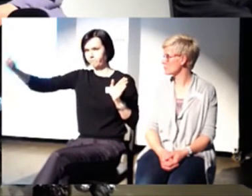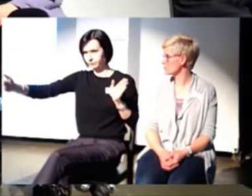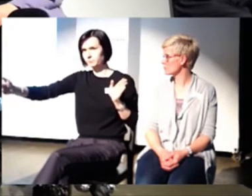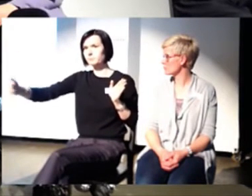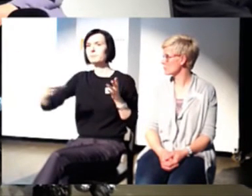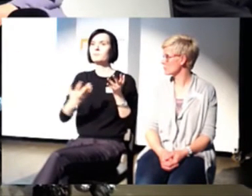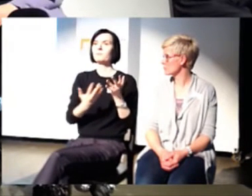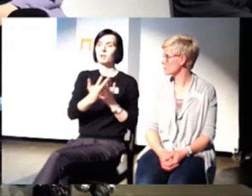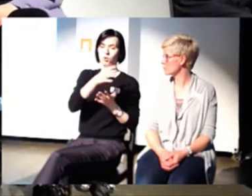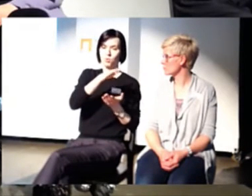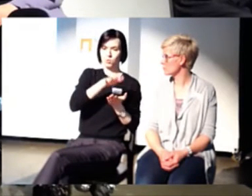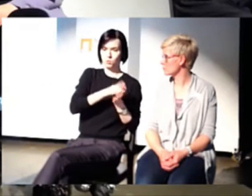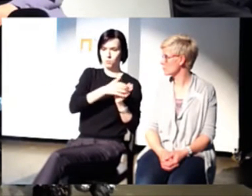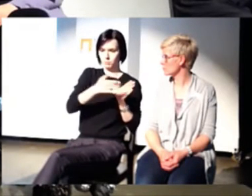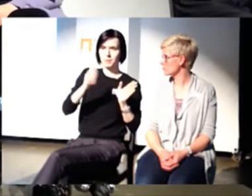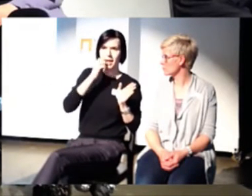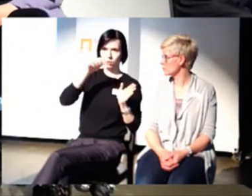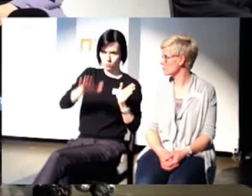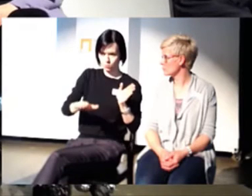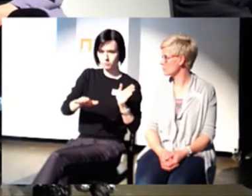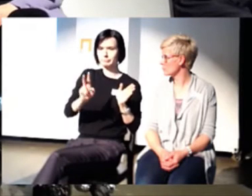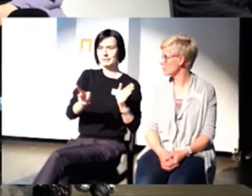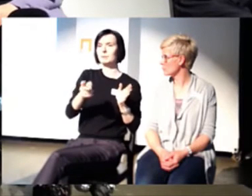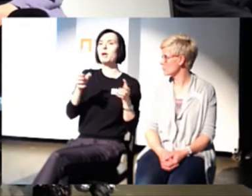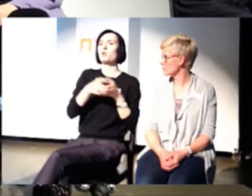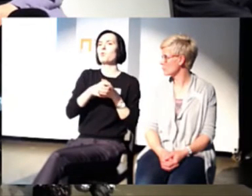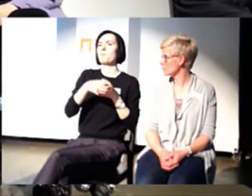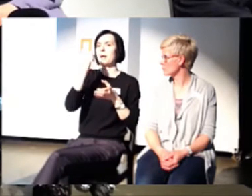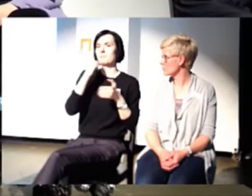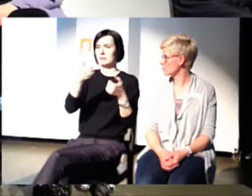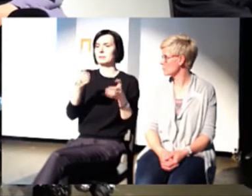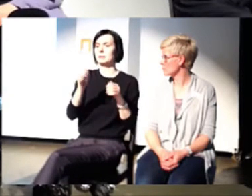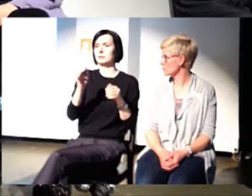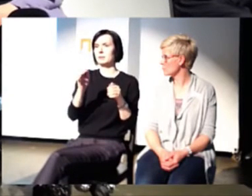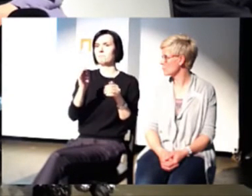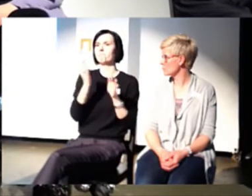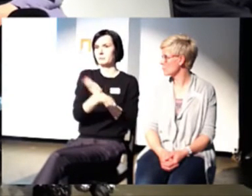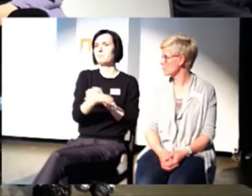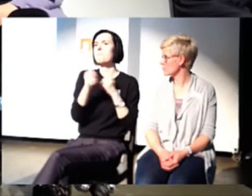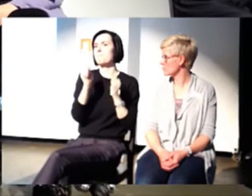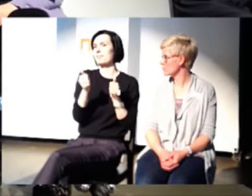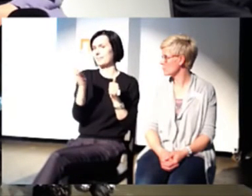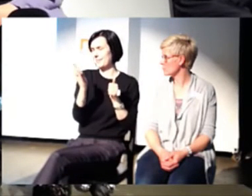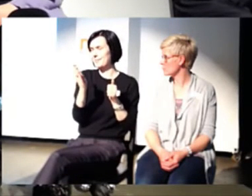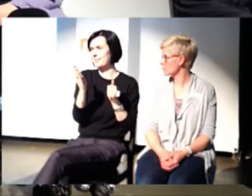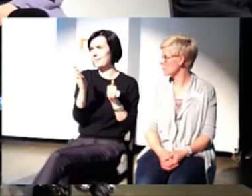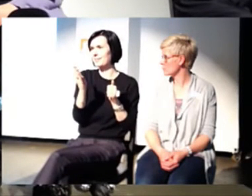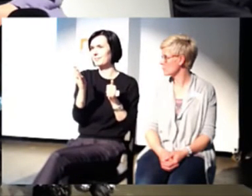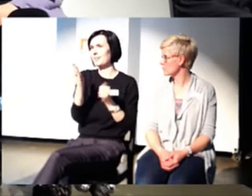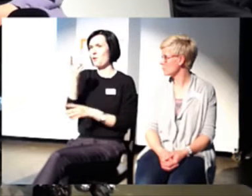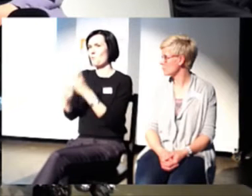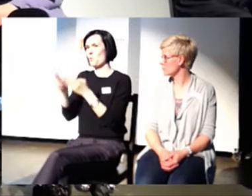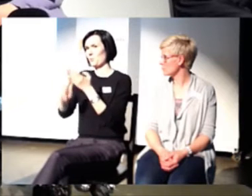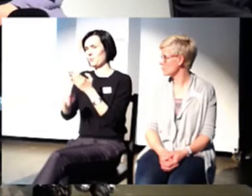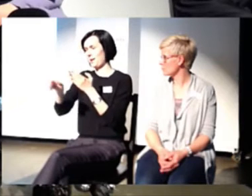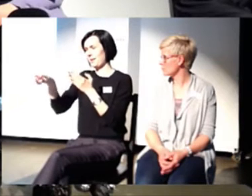ovat ryhmäresidenssit. Pahasta aikaa on maalis-huhtikuun. Silloin kaikki muut olivat juuri